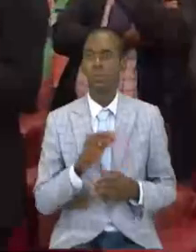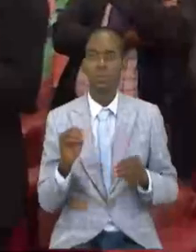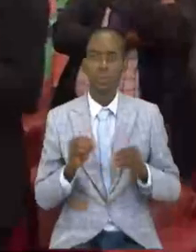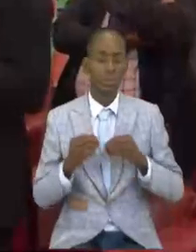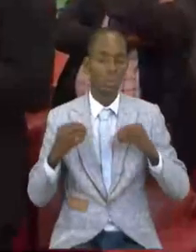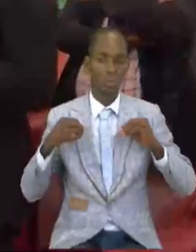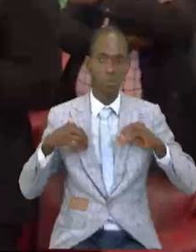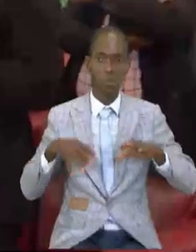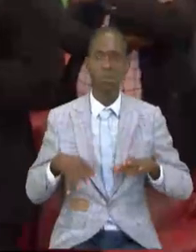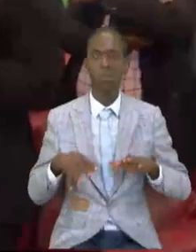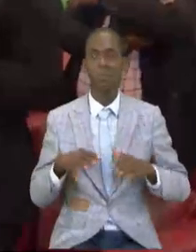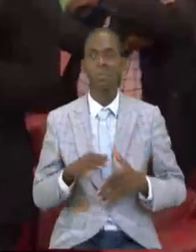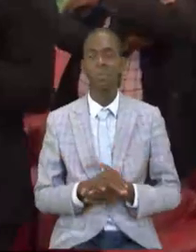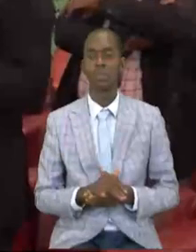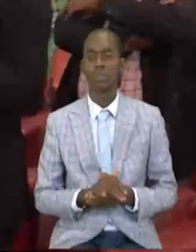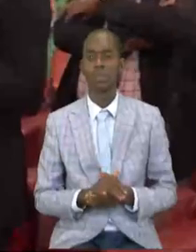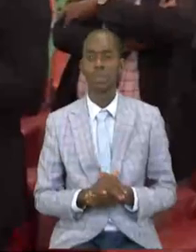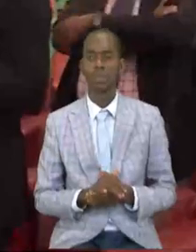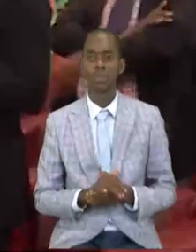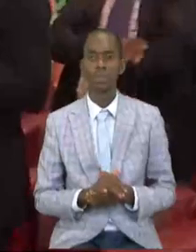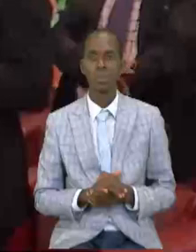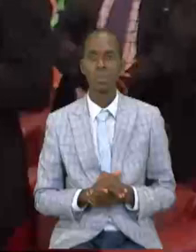il n'y a plus de découragement,